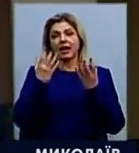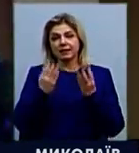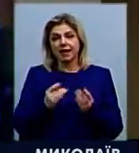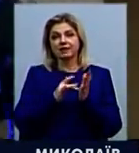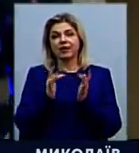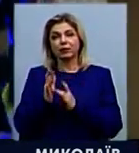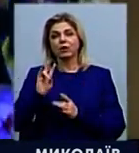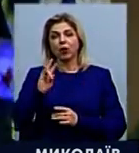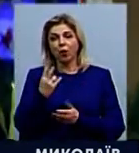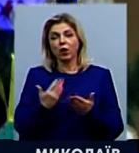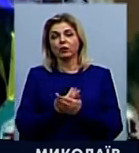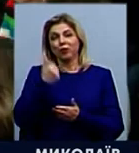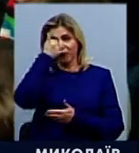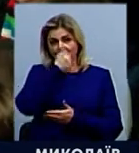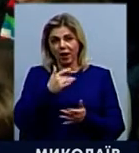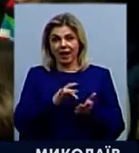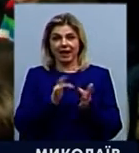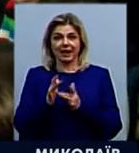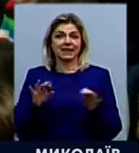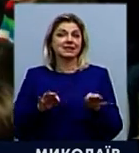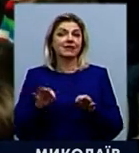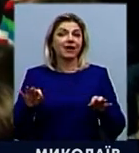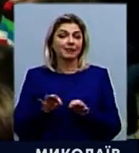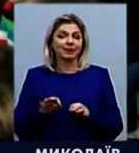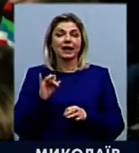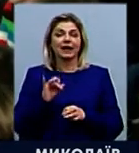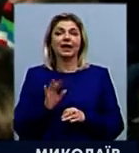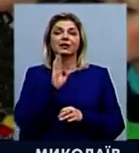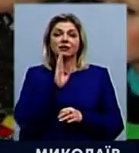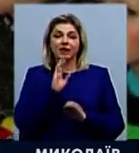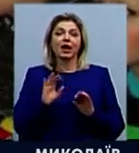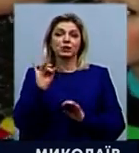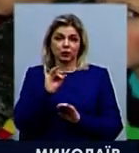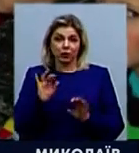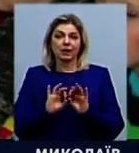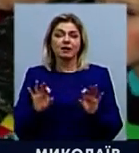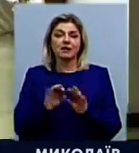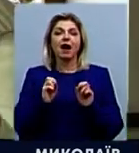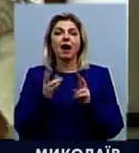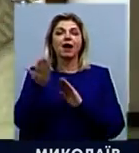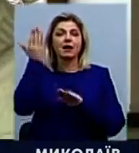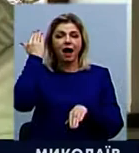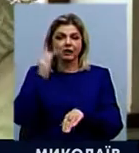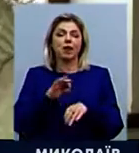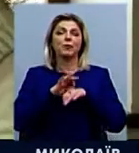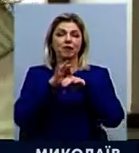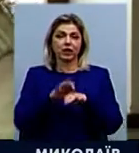та Різдва. Екскурсовод Ольга Зайцева розповіла, як українці відзначали раніше зимові свята. Треба було